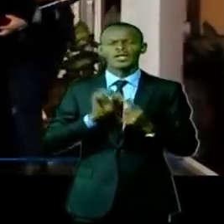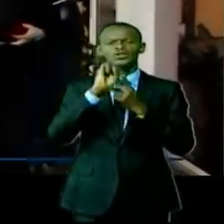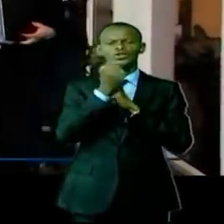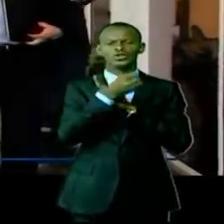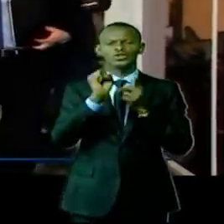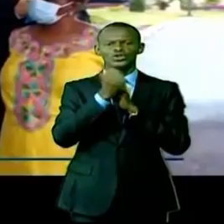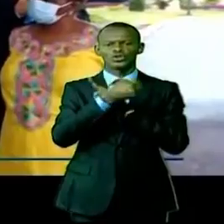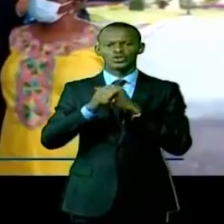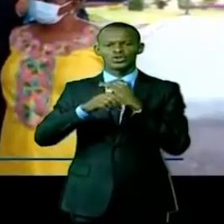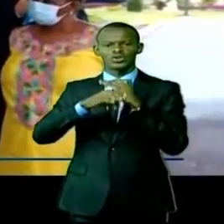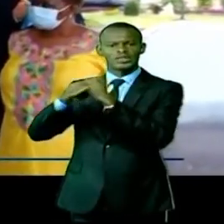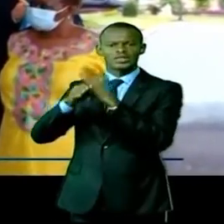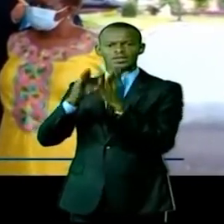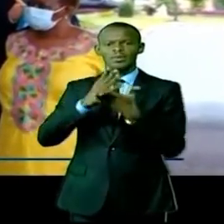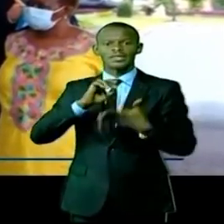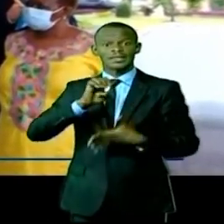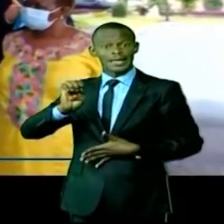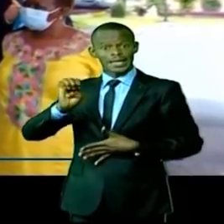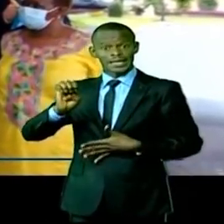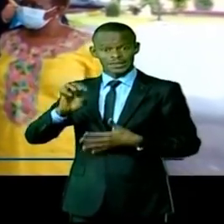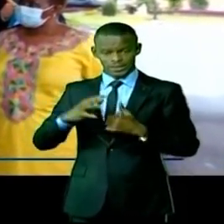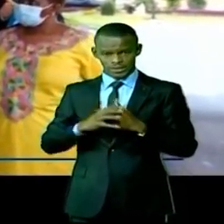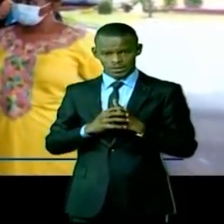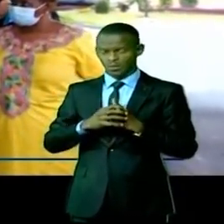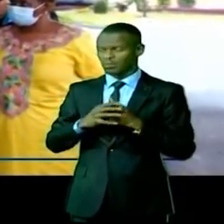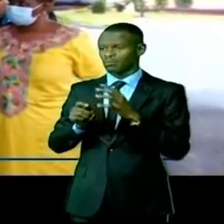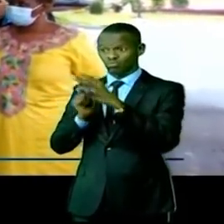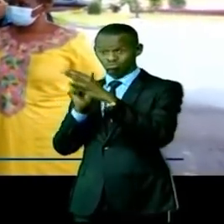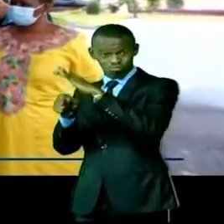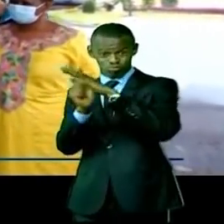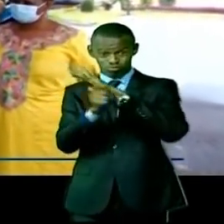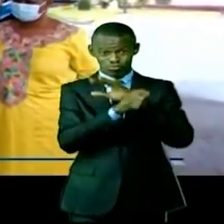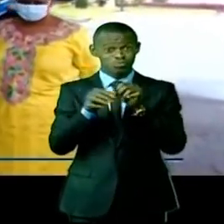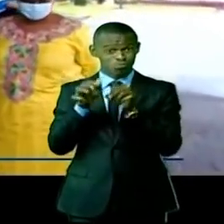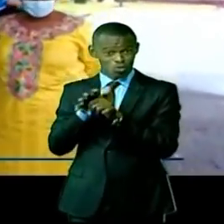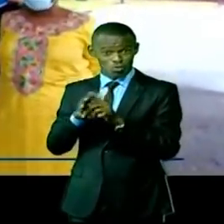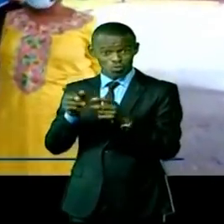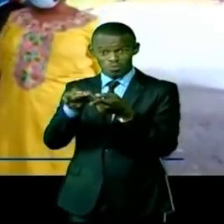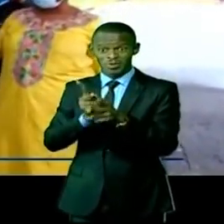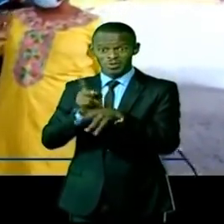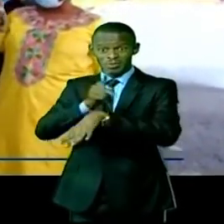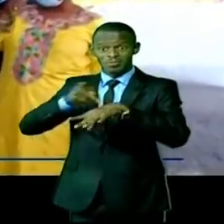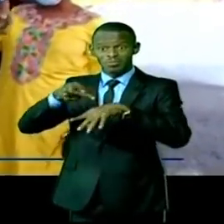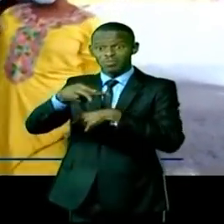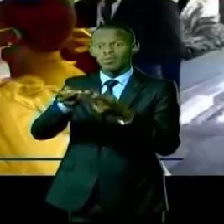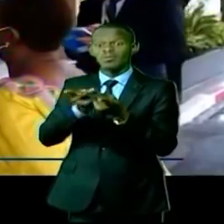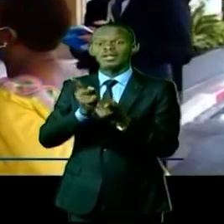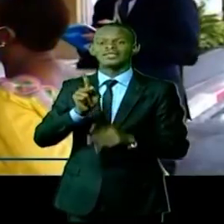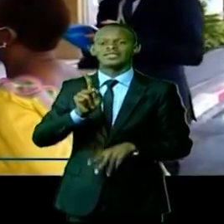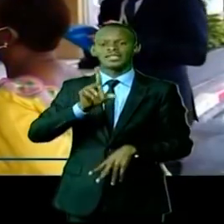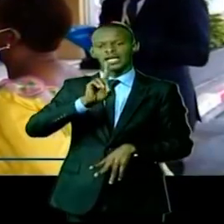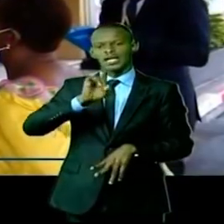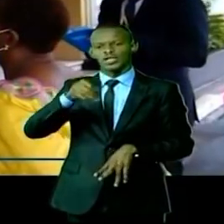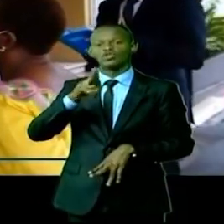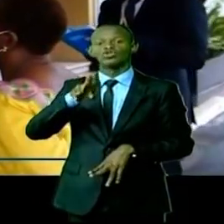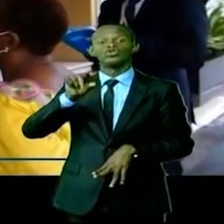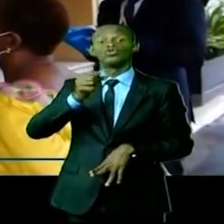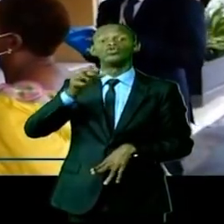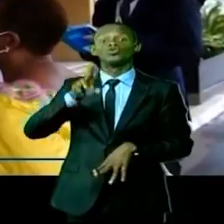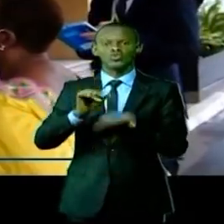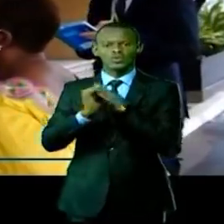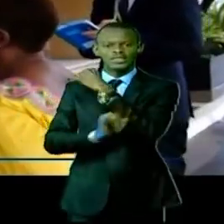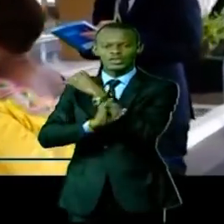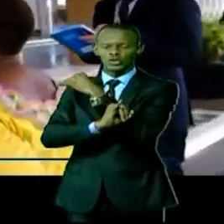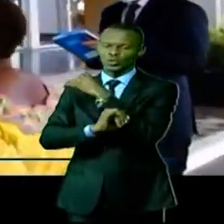du territoire national avec les récentes tueries à Djougou, à Ituri, était aussi au centre des préoccupations.